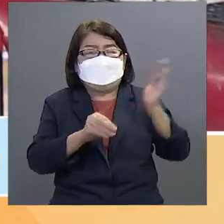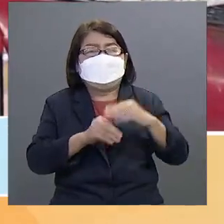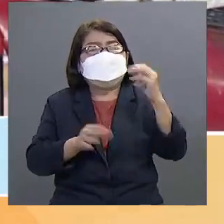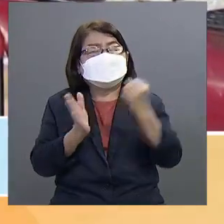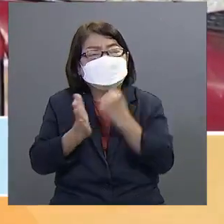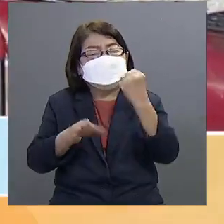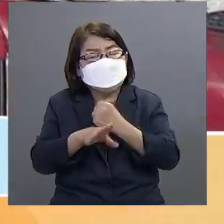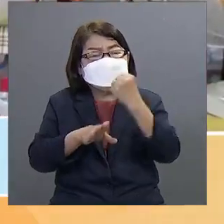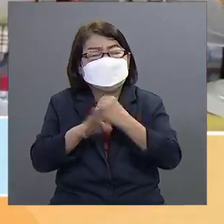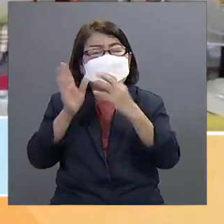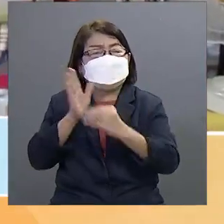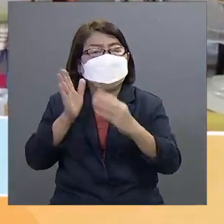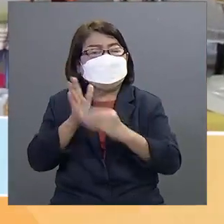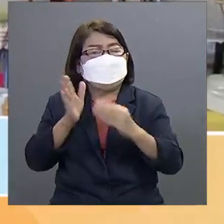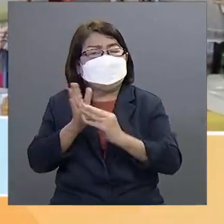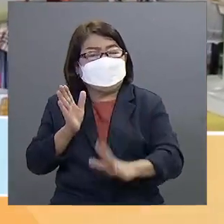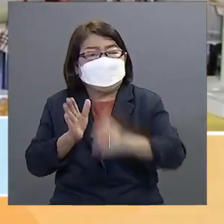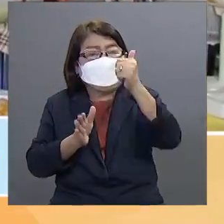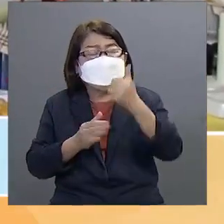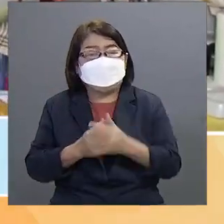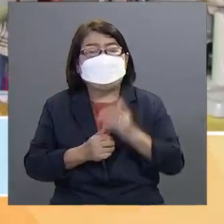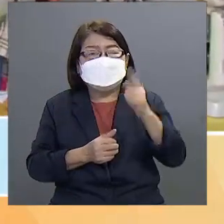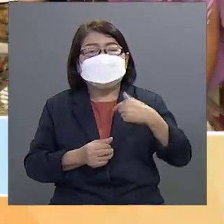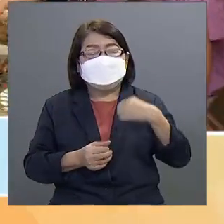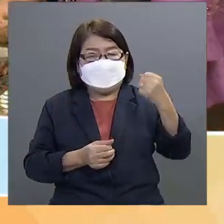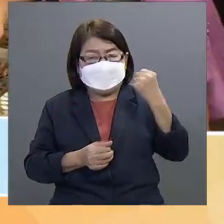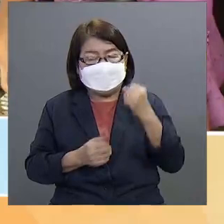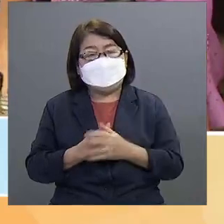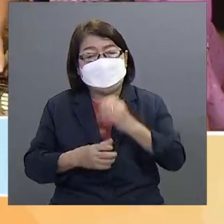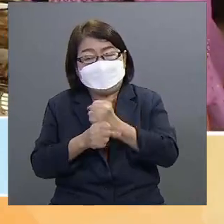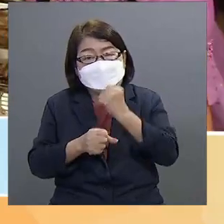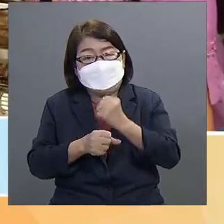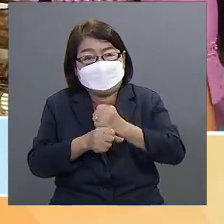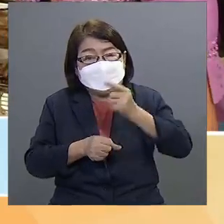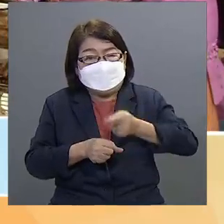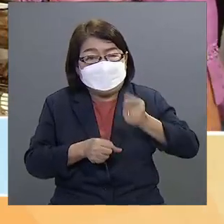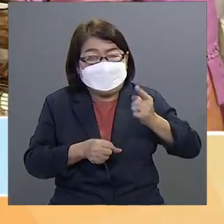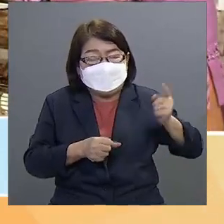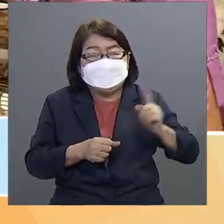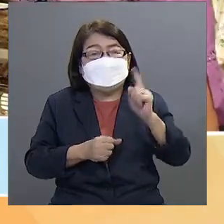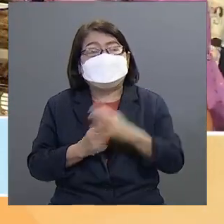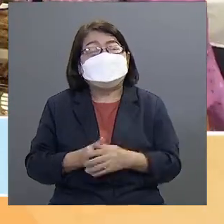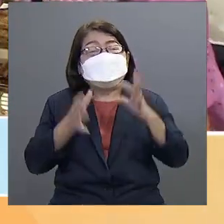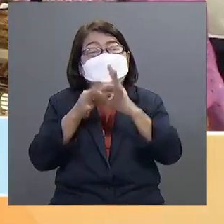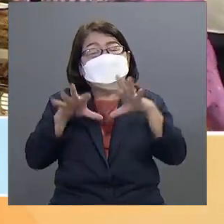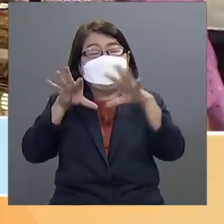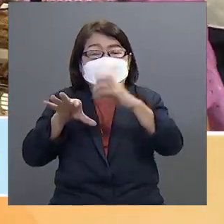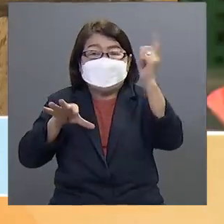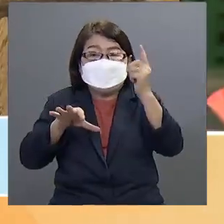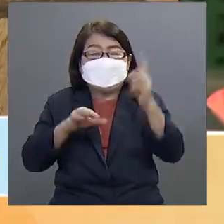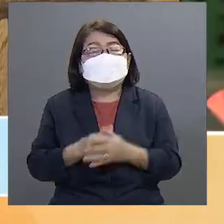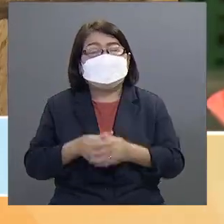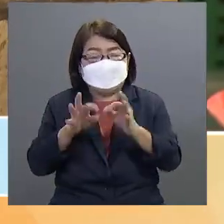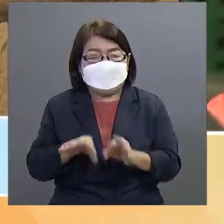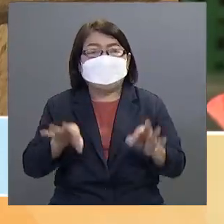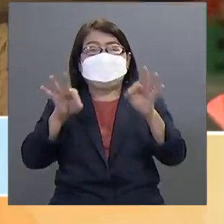เพื่อตอบโจทย์แล้วก็สร้างความมั่นใจว่าธุรกิจนี้แหละนะครับน่าจะเป็นนะครับท่องเที่ยวน่าจะเป็นเครื่องจักรตัวหนึ่งที่มากระตุ้นเศรษฐกิ